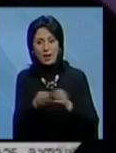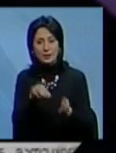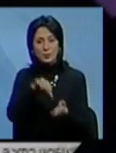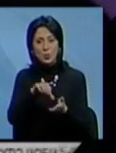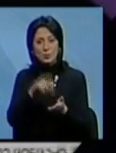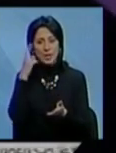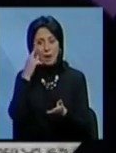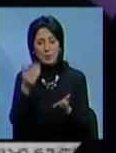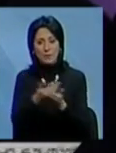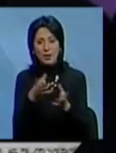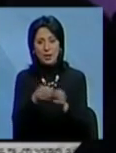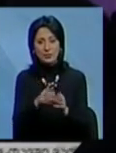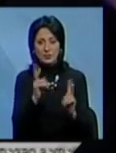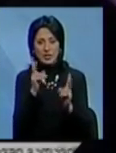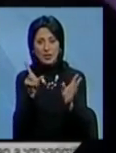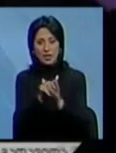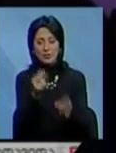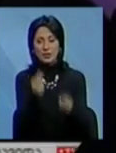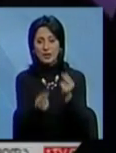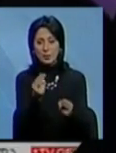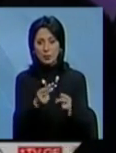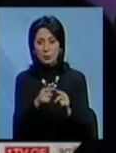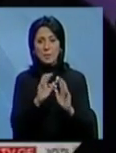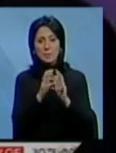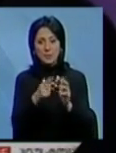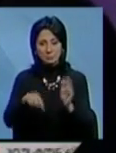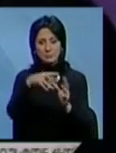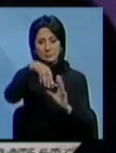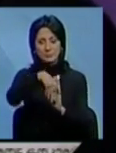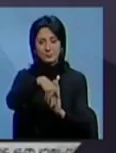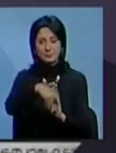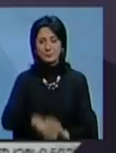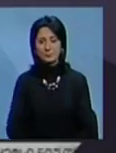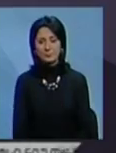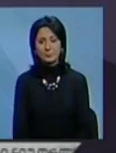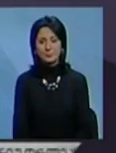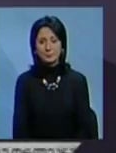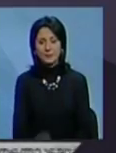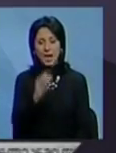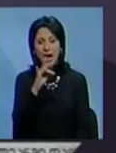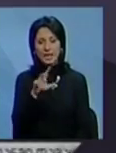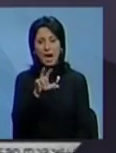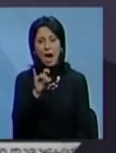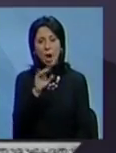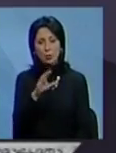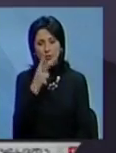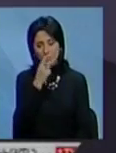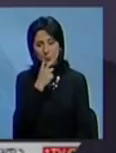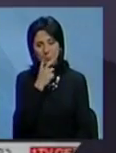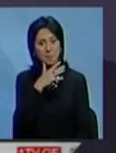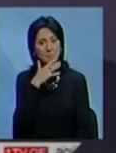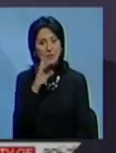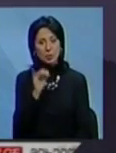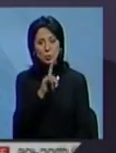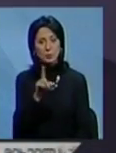მაკნატუნას ამბის ნაწილია, მასთან ერთად ვცეკვავთ, ვთამაშობთ და ამ სამყაროს ნაწილი ხვდებით. არტეკ ჰაუსში მოსულ დამთვალიერებელს